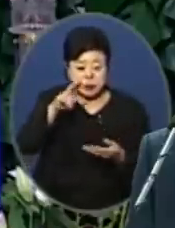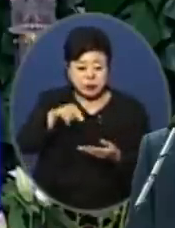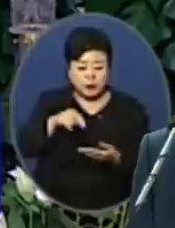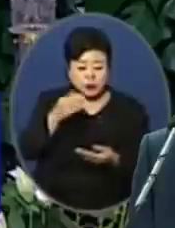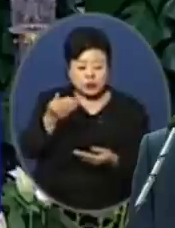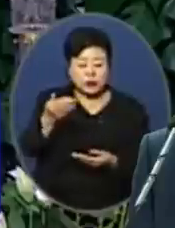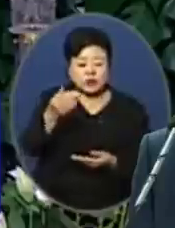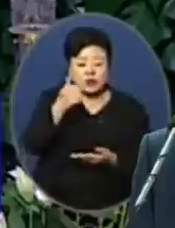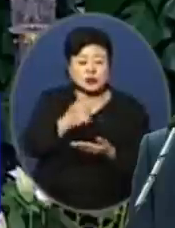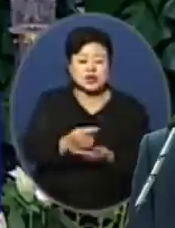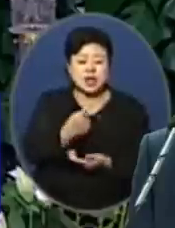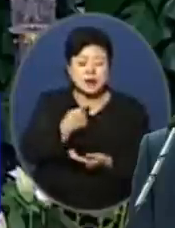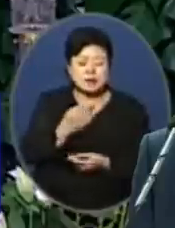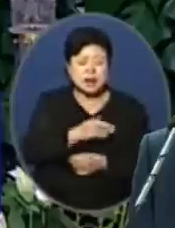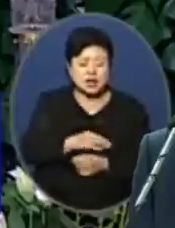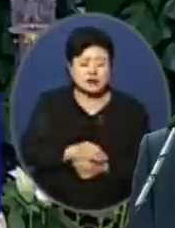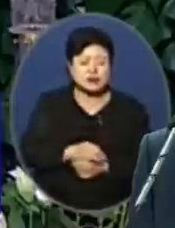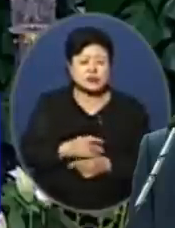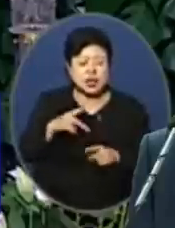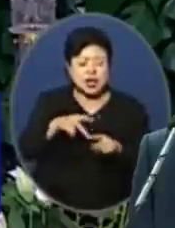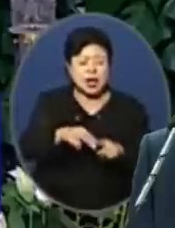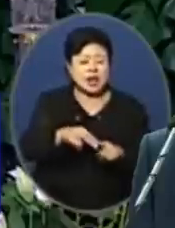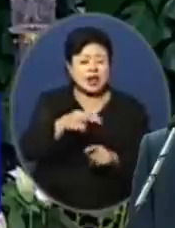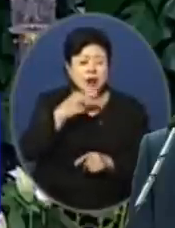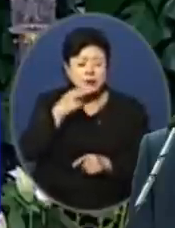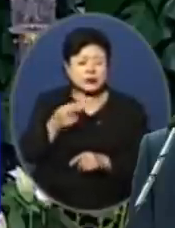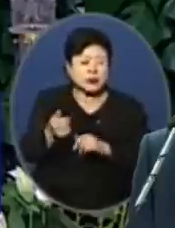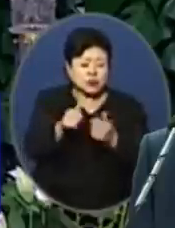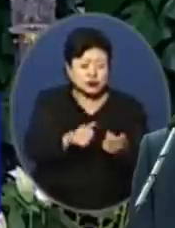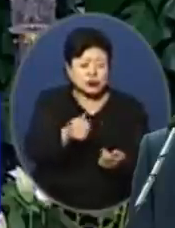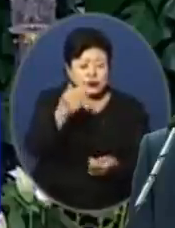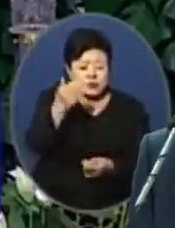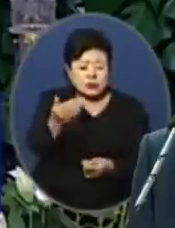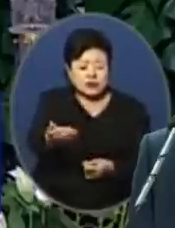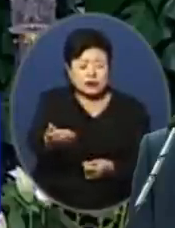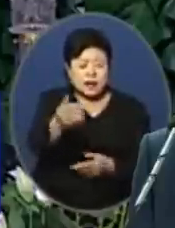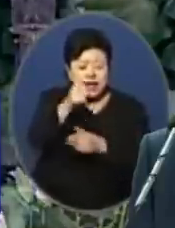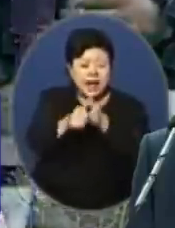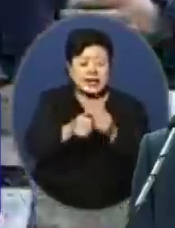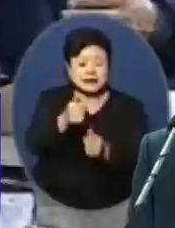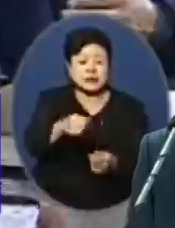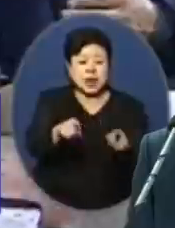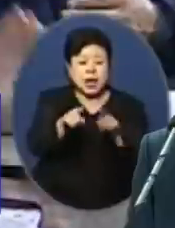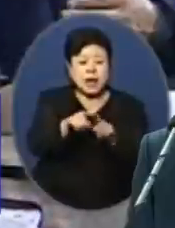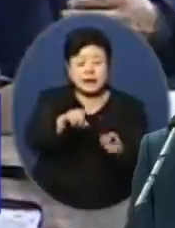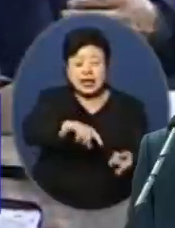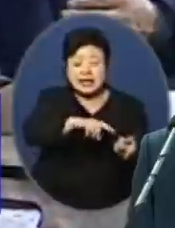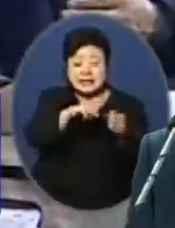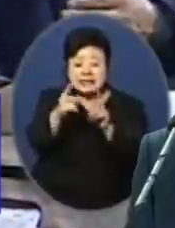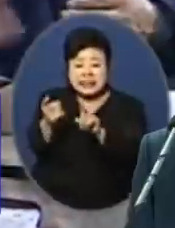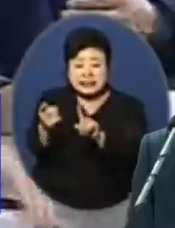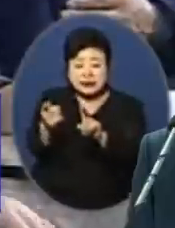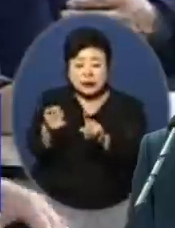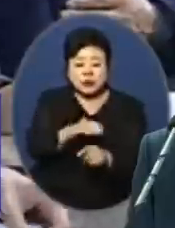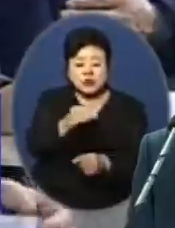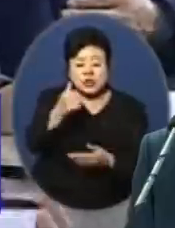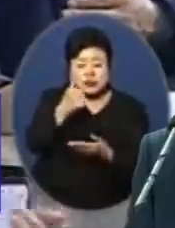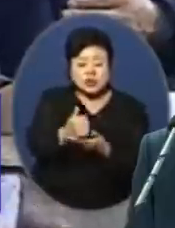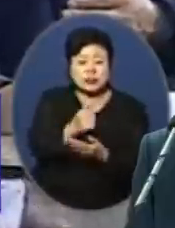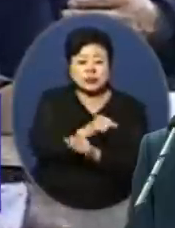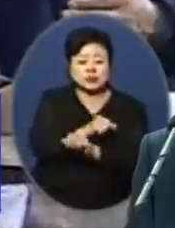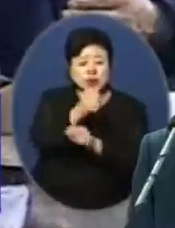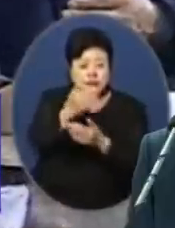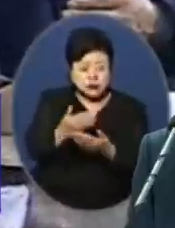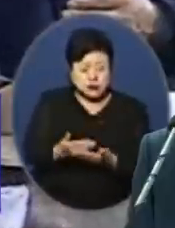읽어보십시다. 또 너희의 범죄와 육체의 무할례로 죽었던 너희를 하나님이 그와 함께 살리시고